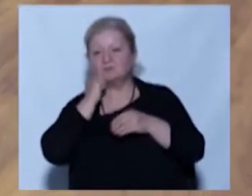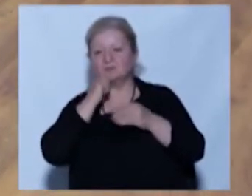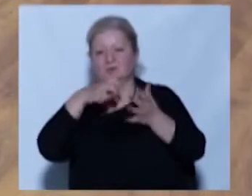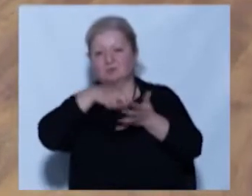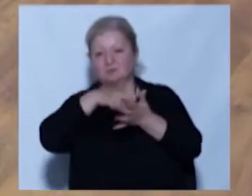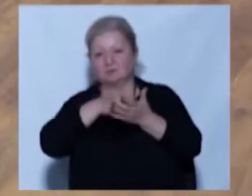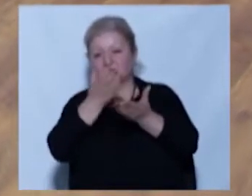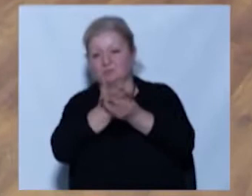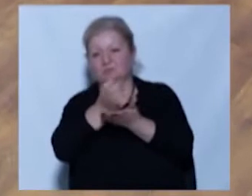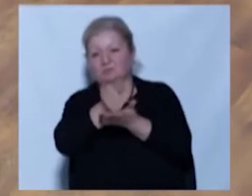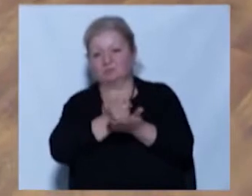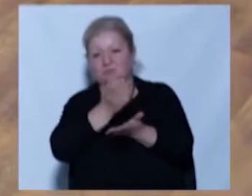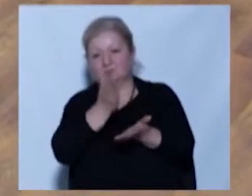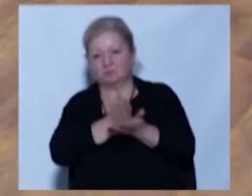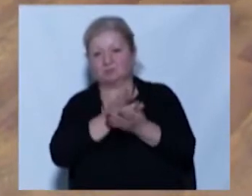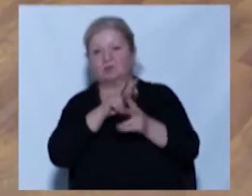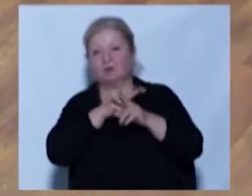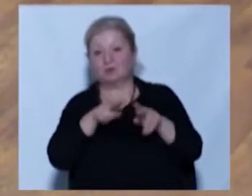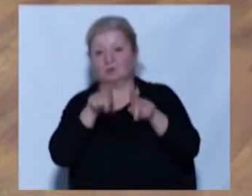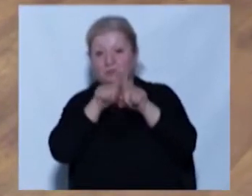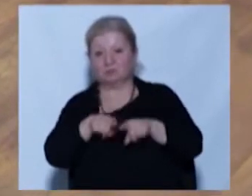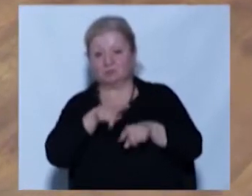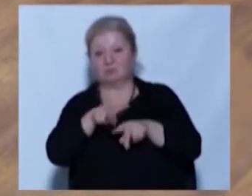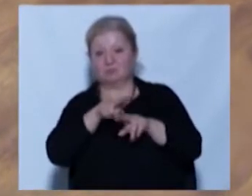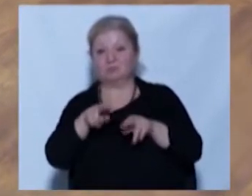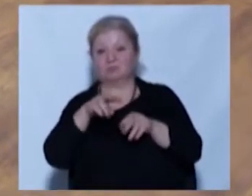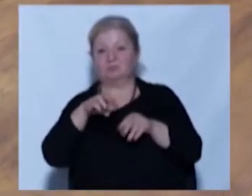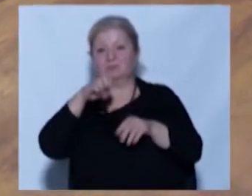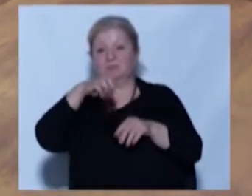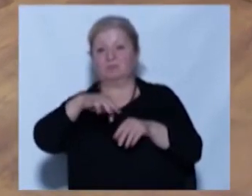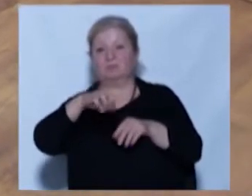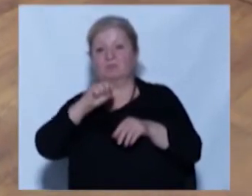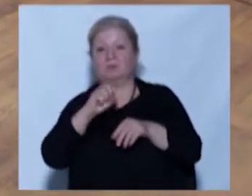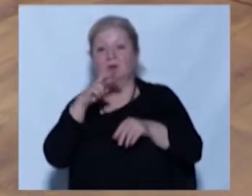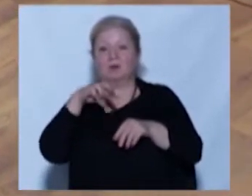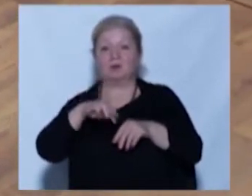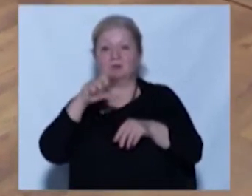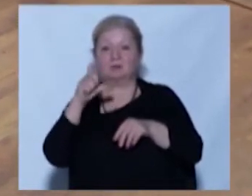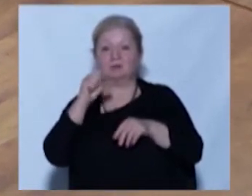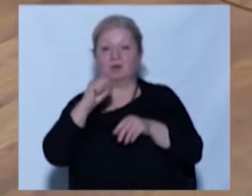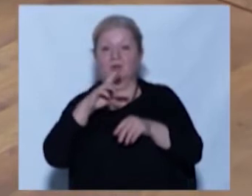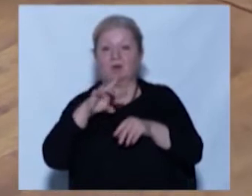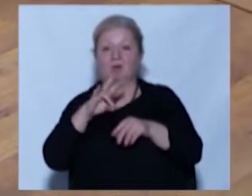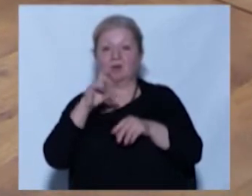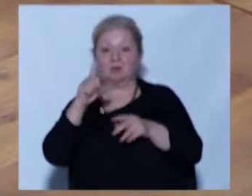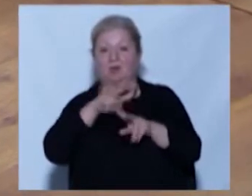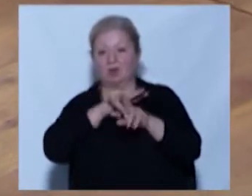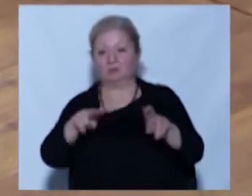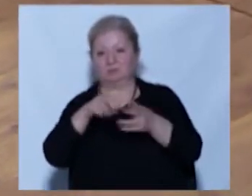ჩვენს წინაპრებს ერთმანეთთან. აი სწორედ ასე იქნება მატიანეები.